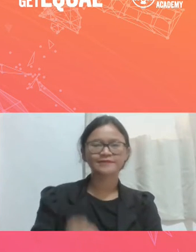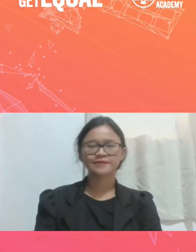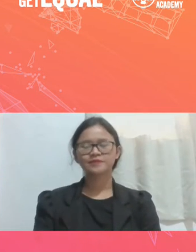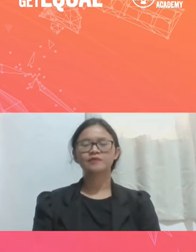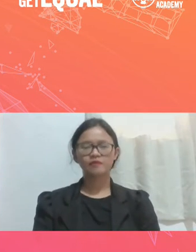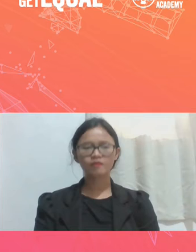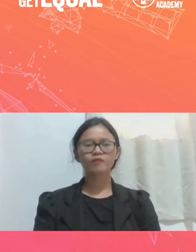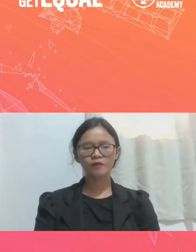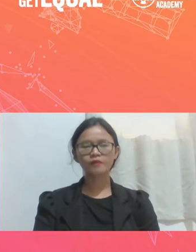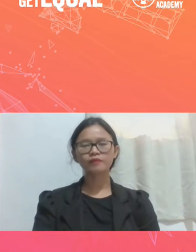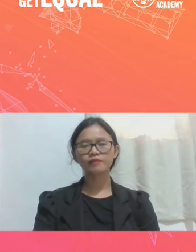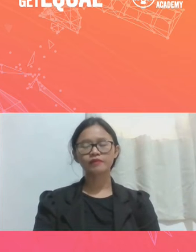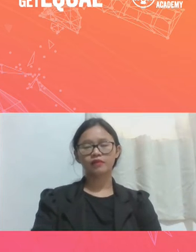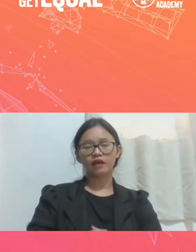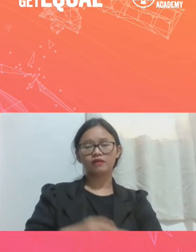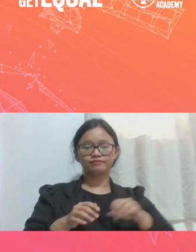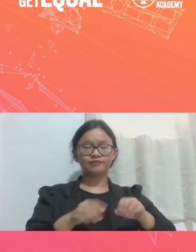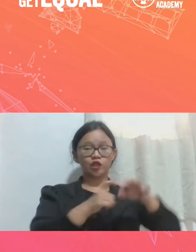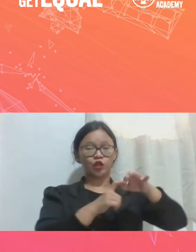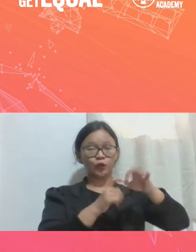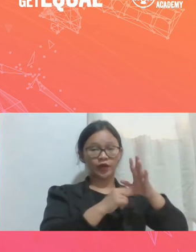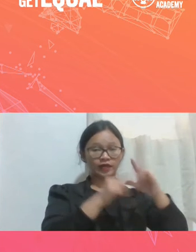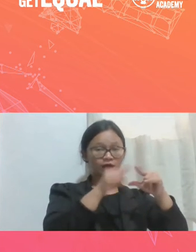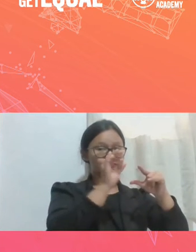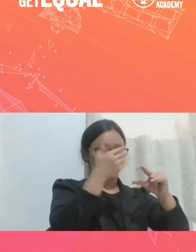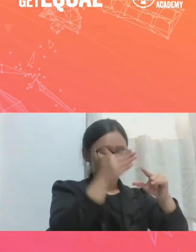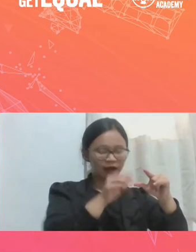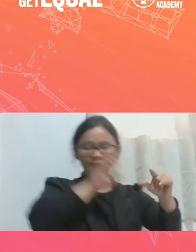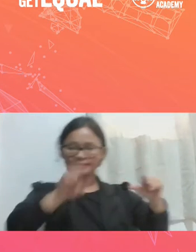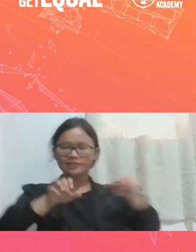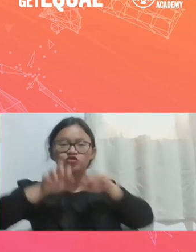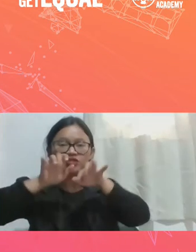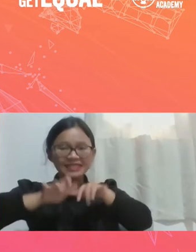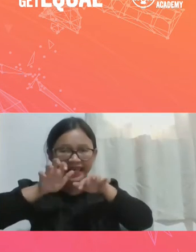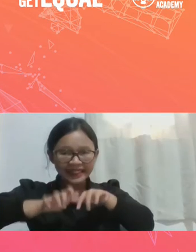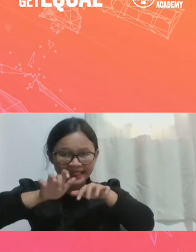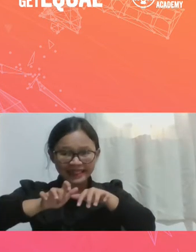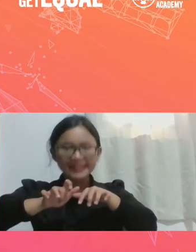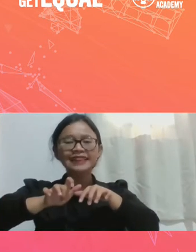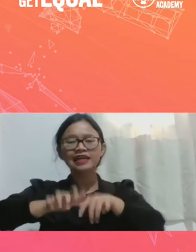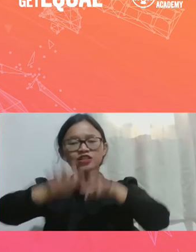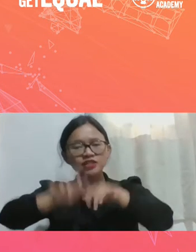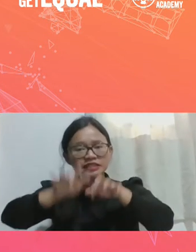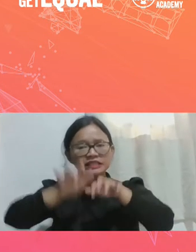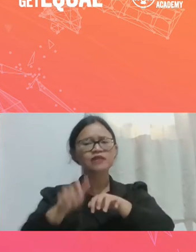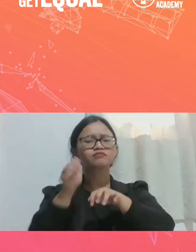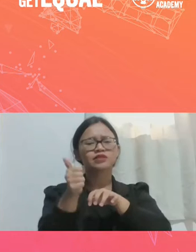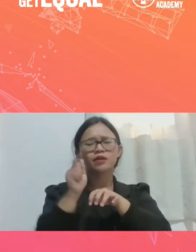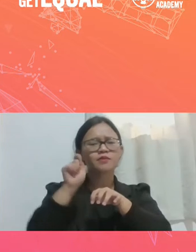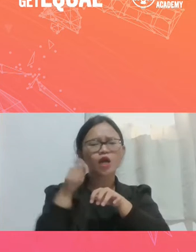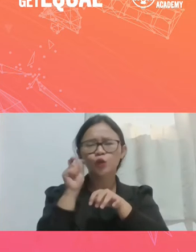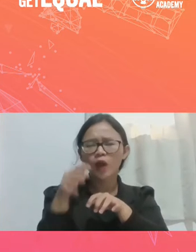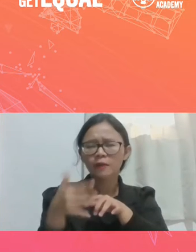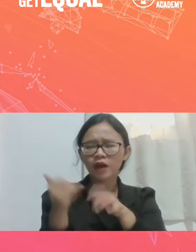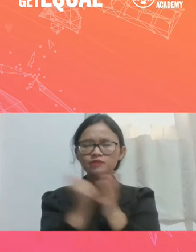Teman-teman, fitur chat yang tadi ditanyakan, teman-teman bisa menggunakannya untuk